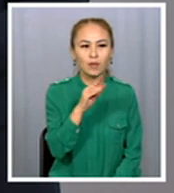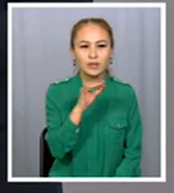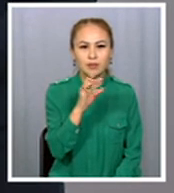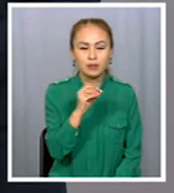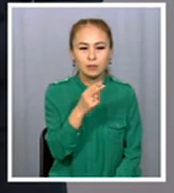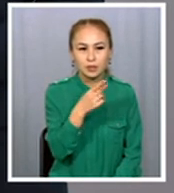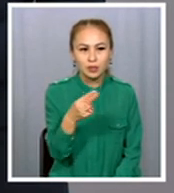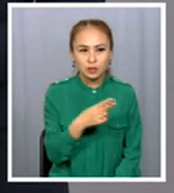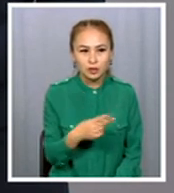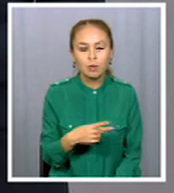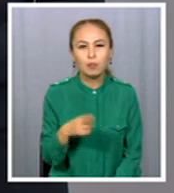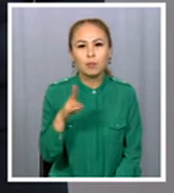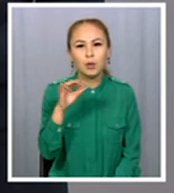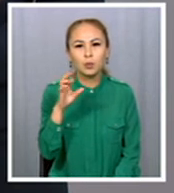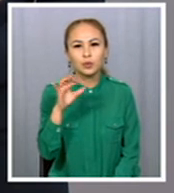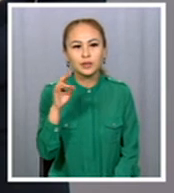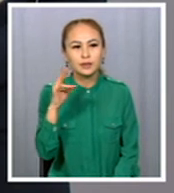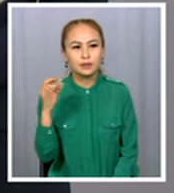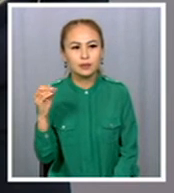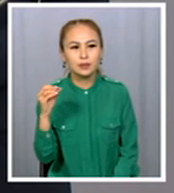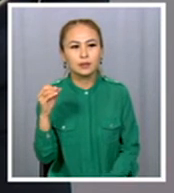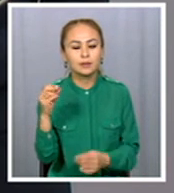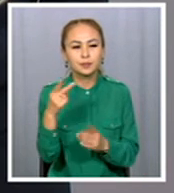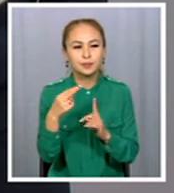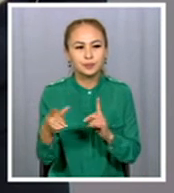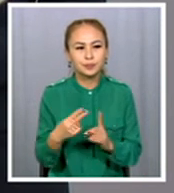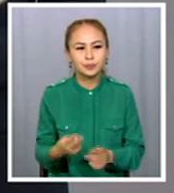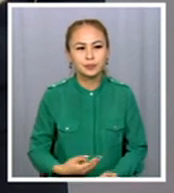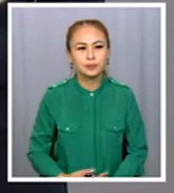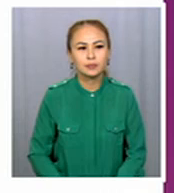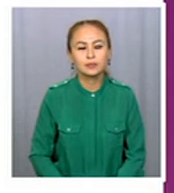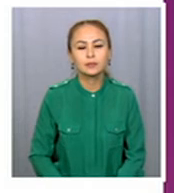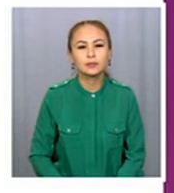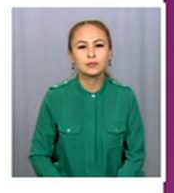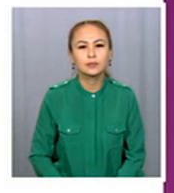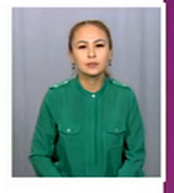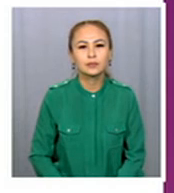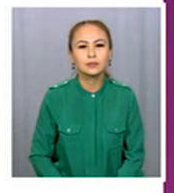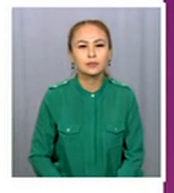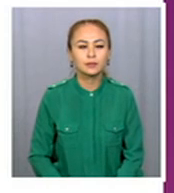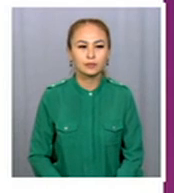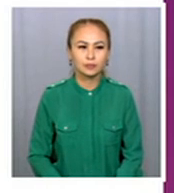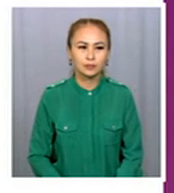повествовательные предложения, вторая колонка – побудительные предложения.